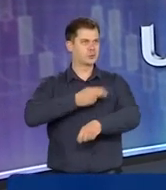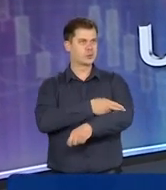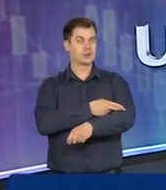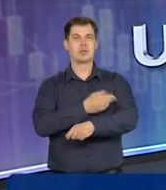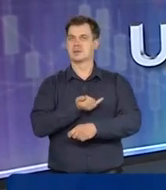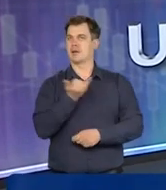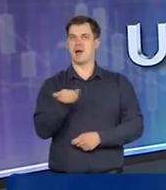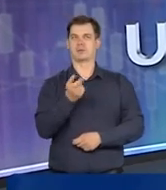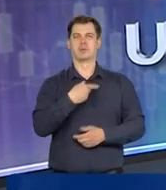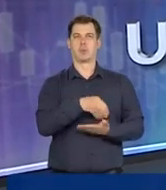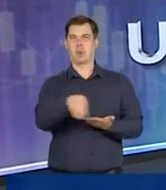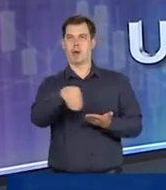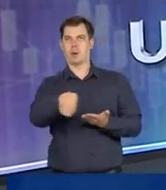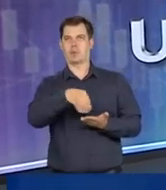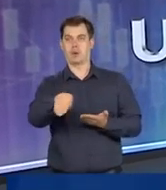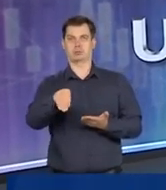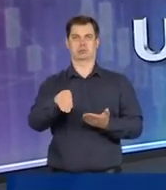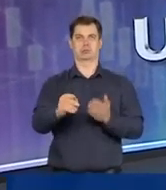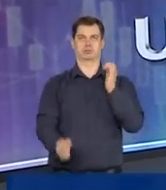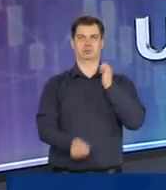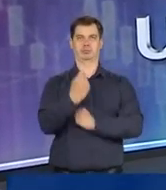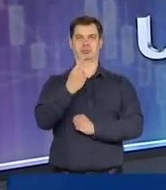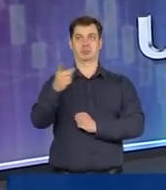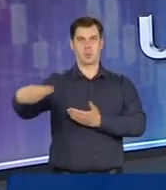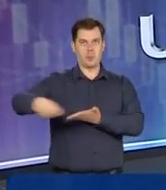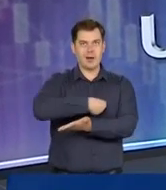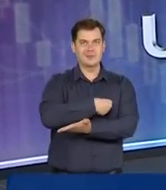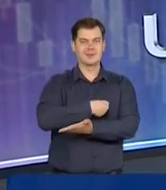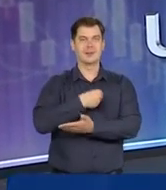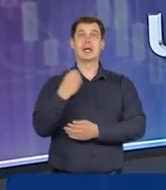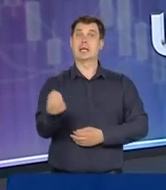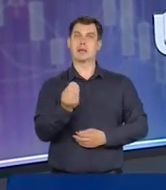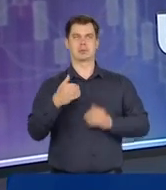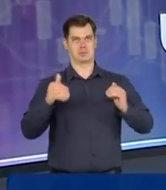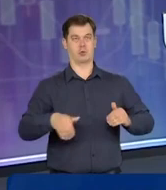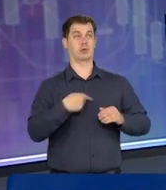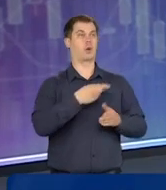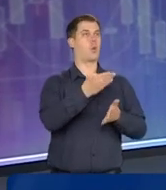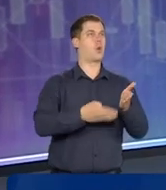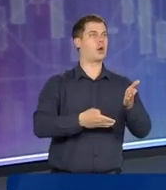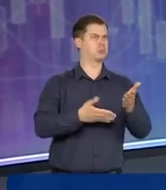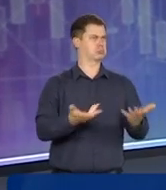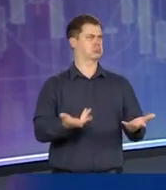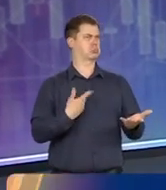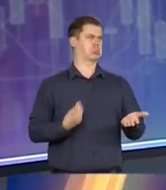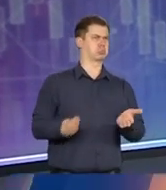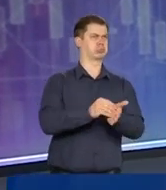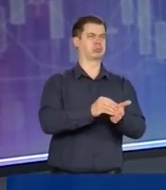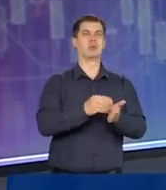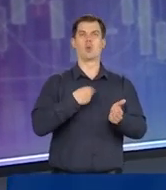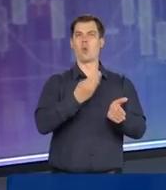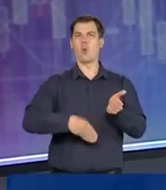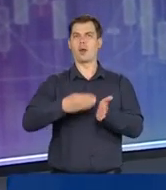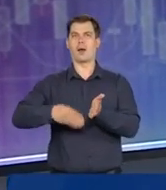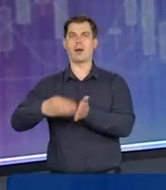i do tej pory państwo tego zwrotu podatku nie dostali dodatkowo jeszcze mogą państwo sobie zwiększyć zwrot tego podatku wprowadzając nowe